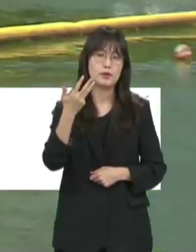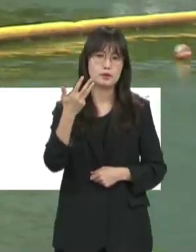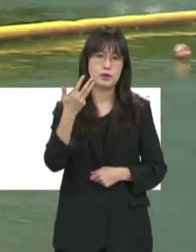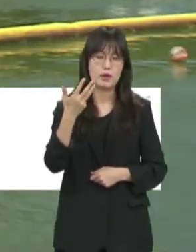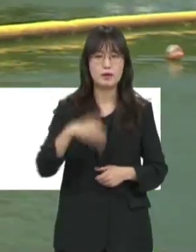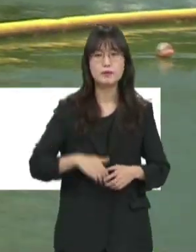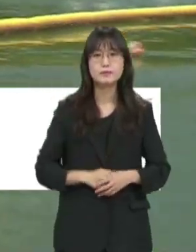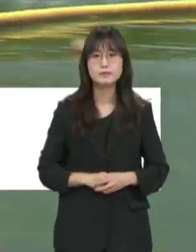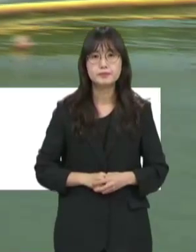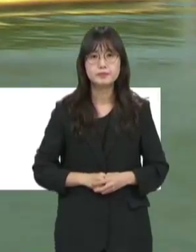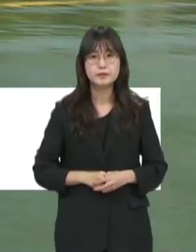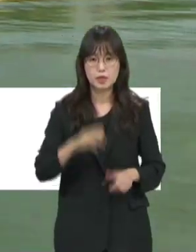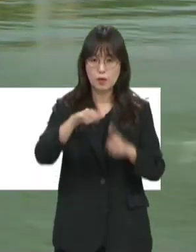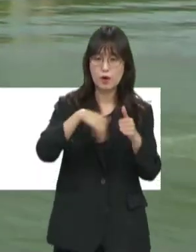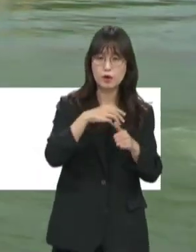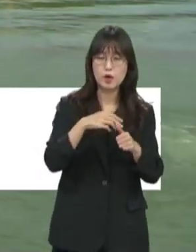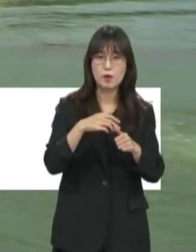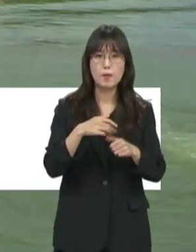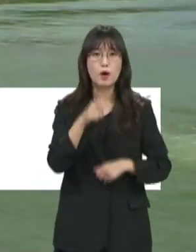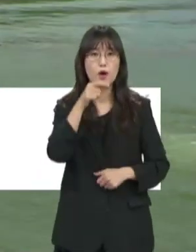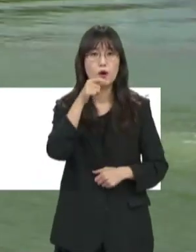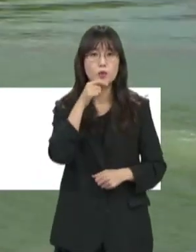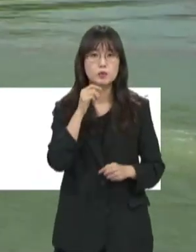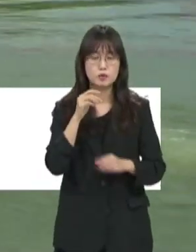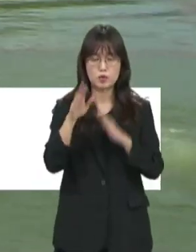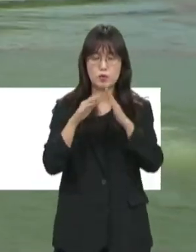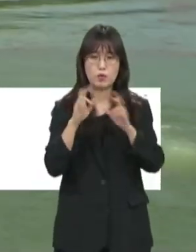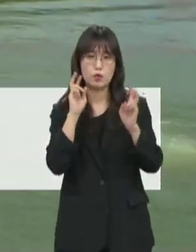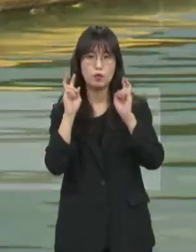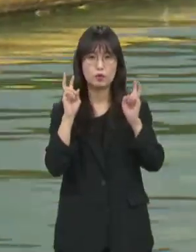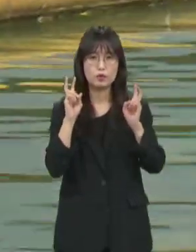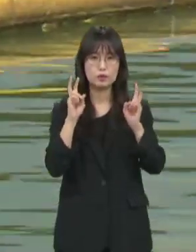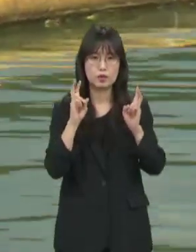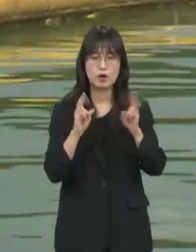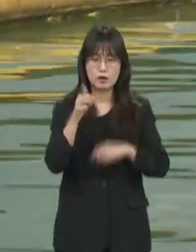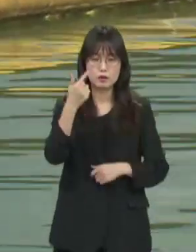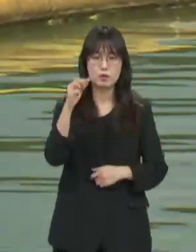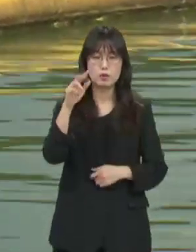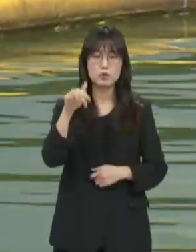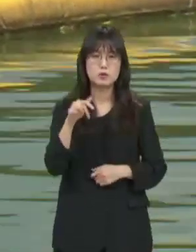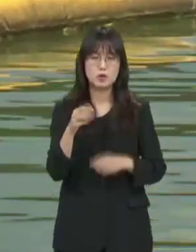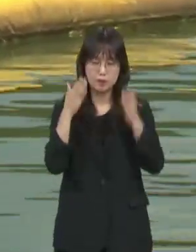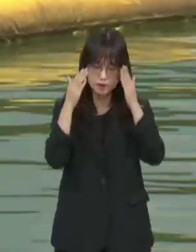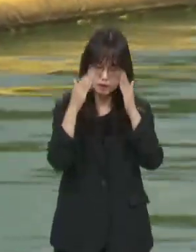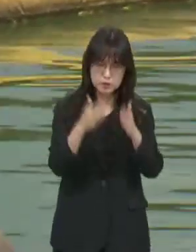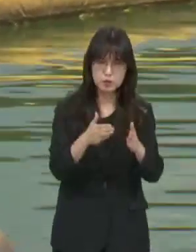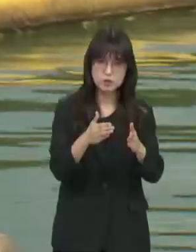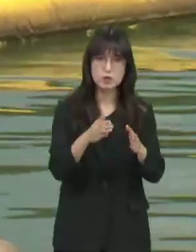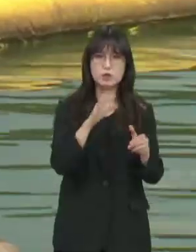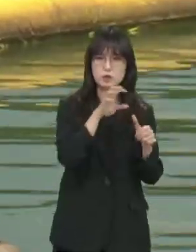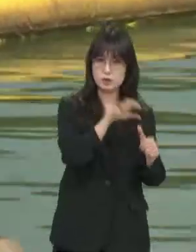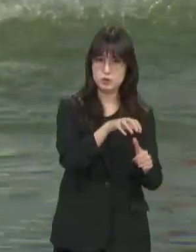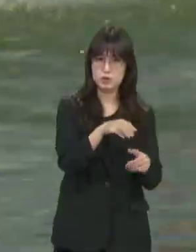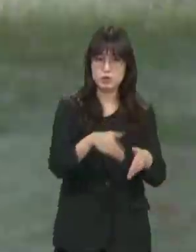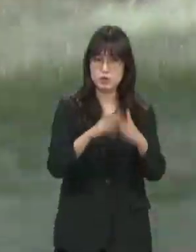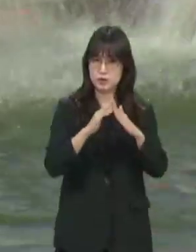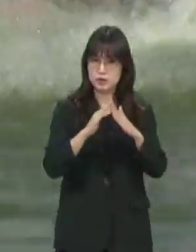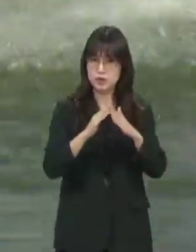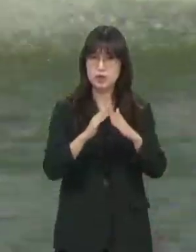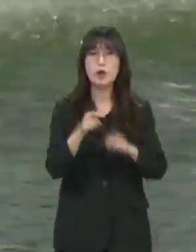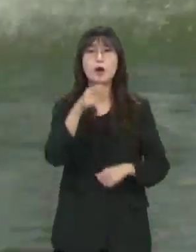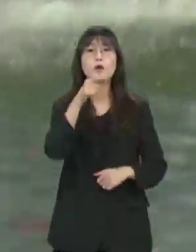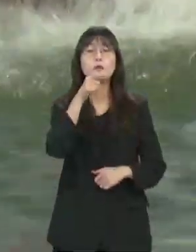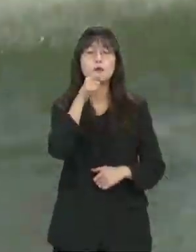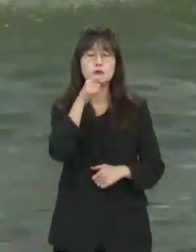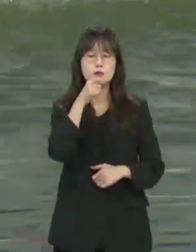관측됐습니다 환경부와 수자원공사는 취수장 인근의 녹조제거선 집중 배치하고 조류 차단막을 설치 에 먹는 물